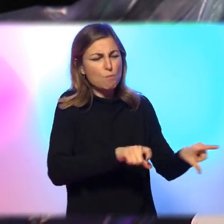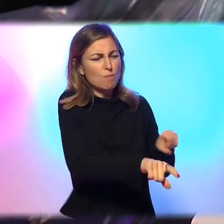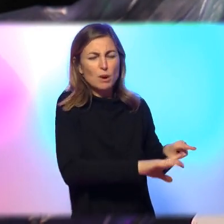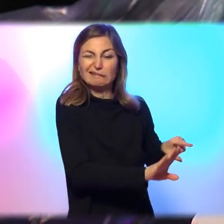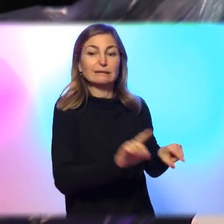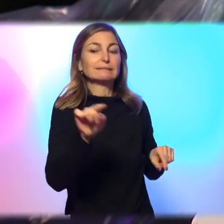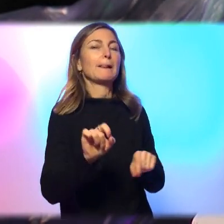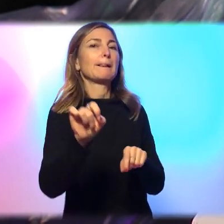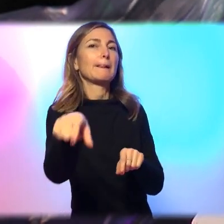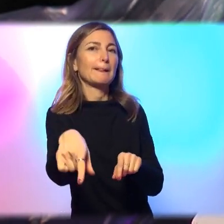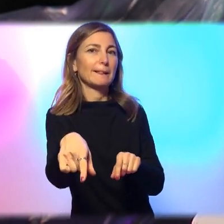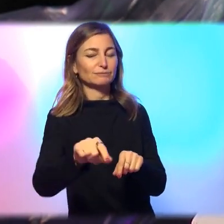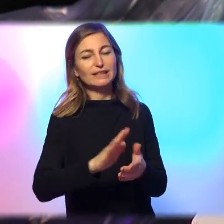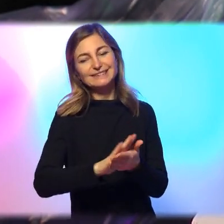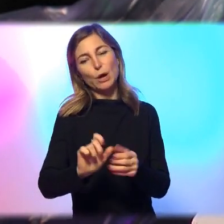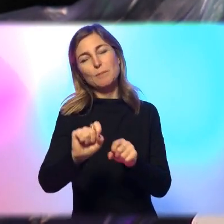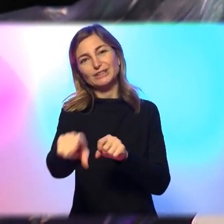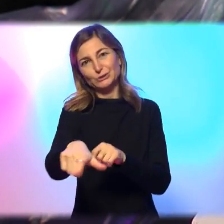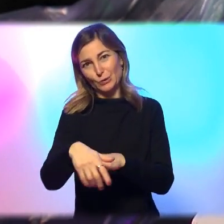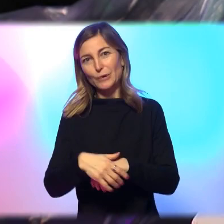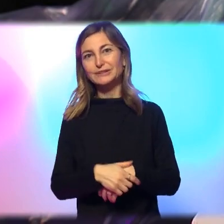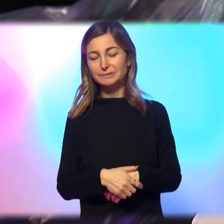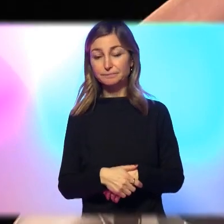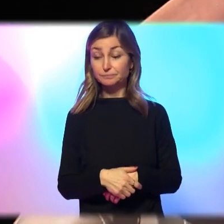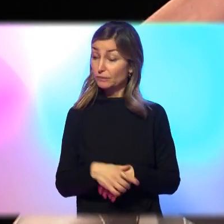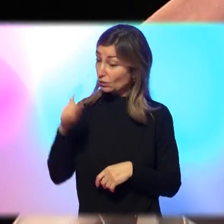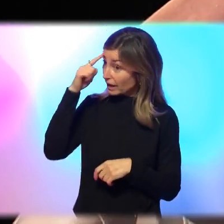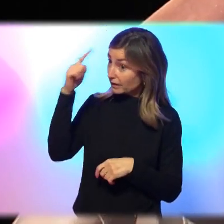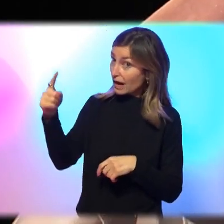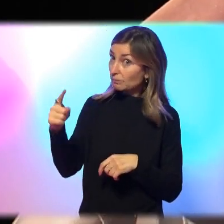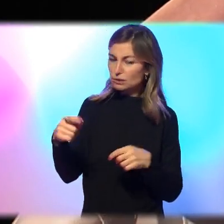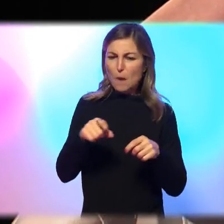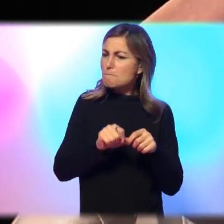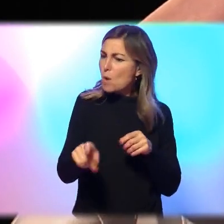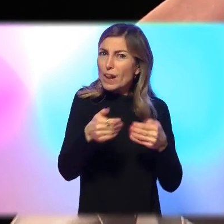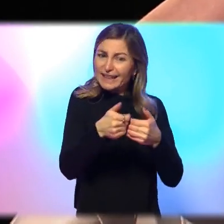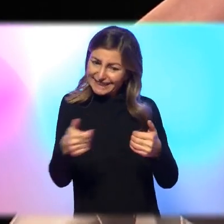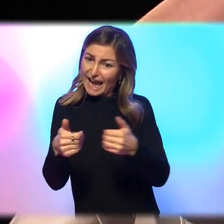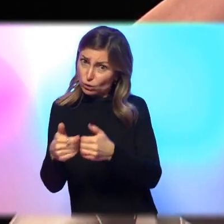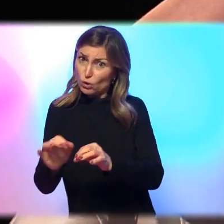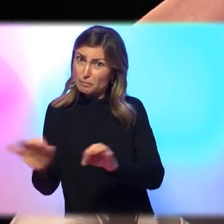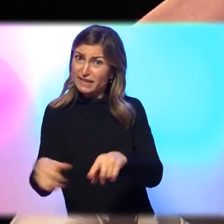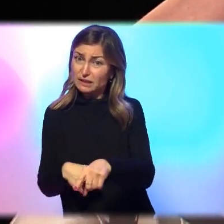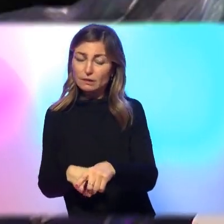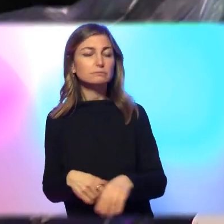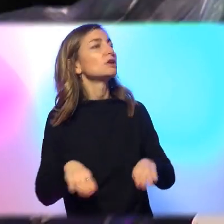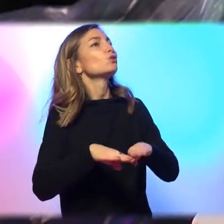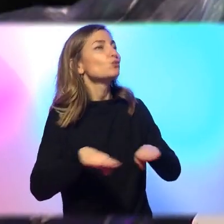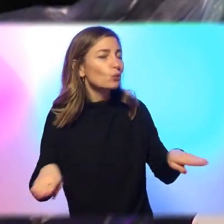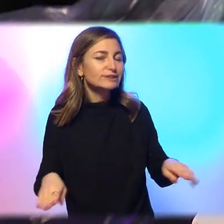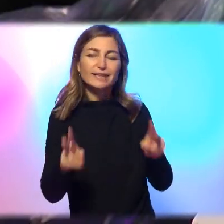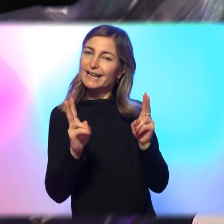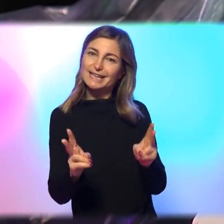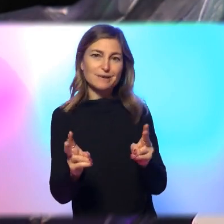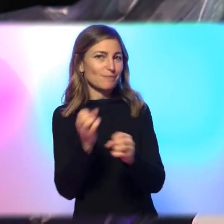auf der Straße landen würde. Und der wird dann sauber entsorgt. Und denken Sie, dass Mülltrennung wäre besser? Grundsätzlich würde ich